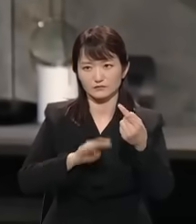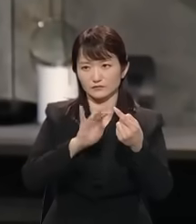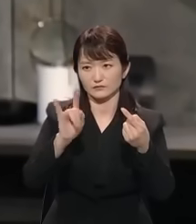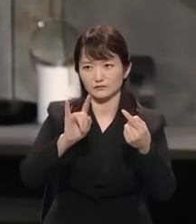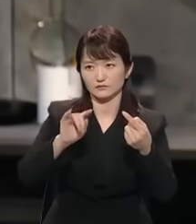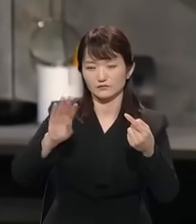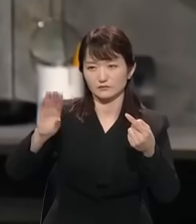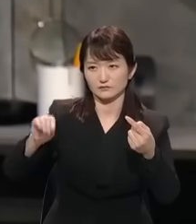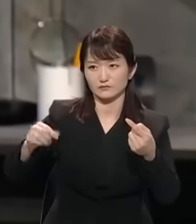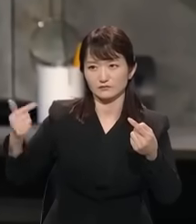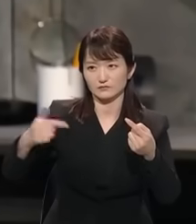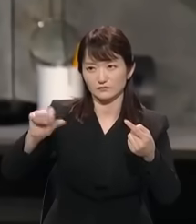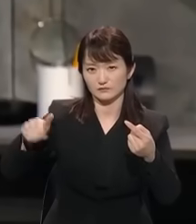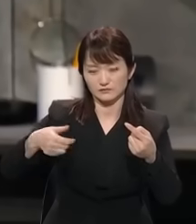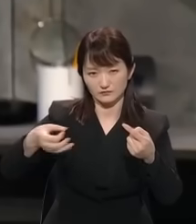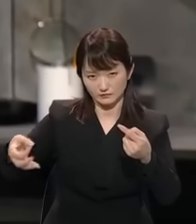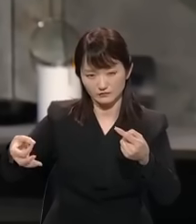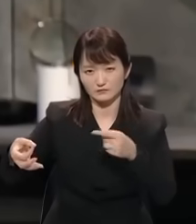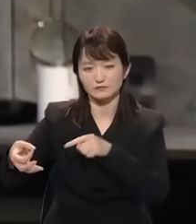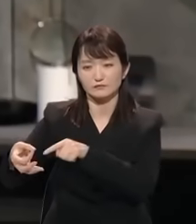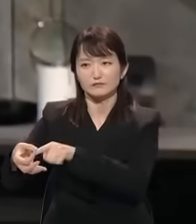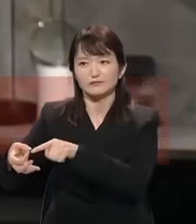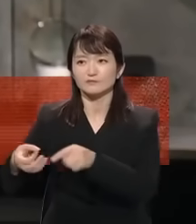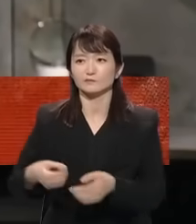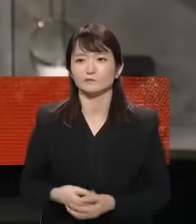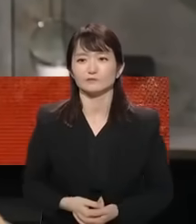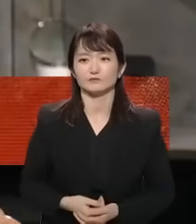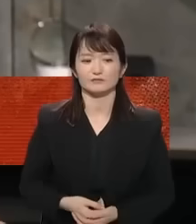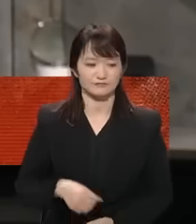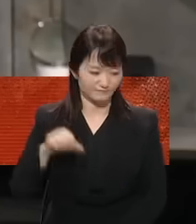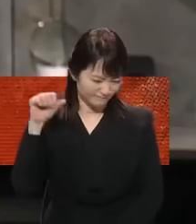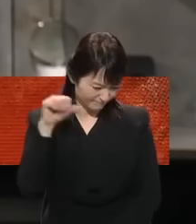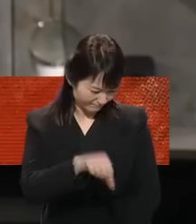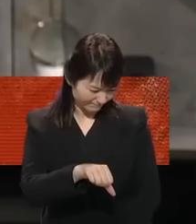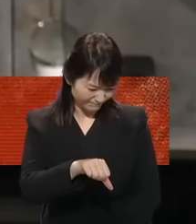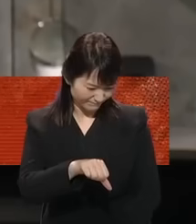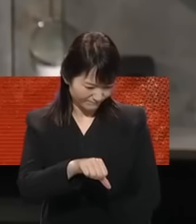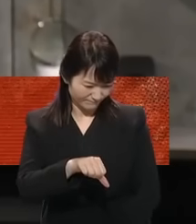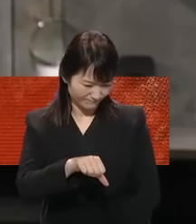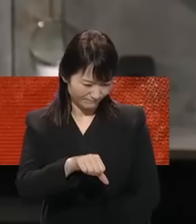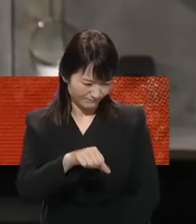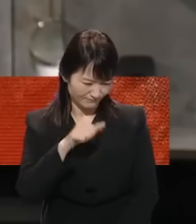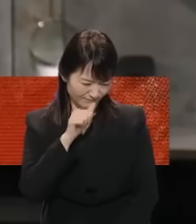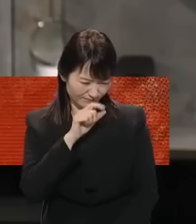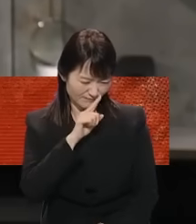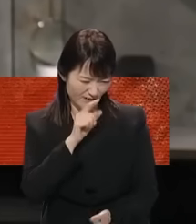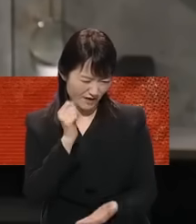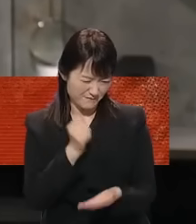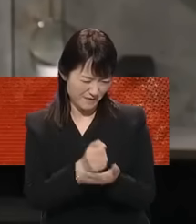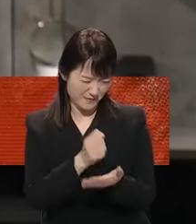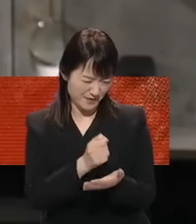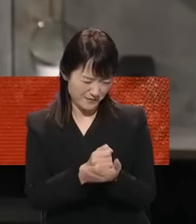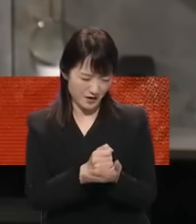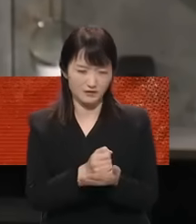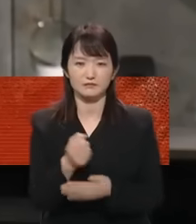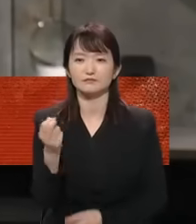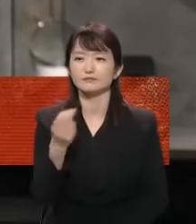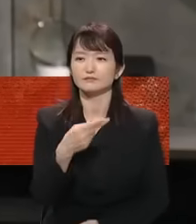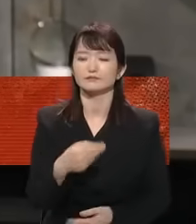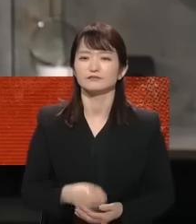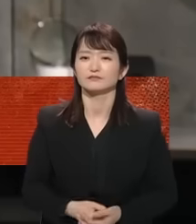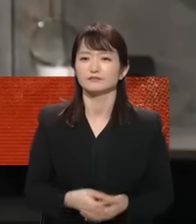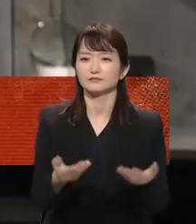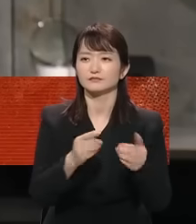냈어요 결국에 안 낼 방법이 없죠 그랬더니 저주를 낼거다 이렇게 또 다을 하고 여기서 상황이 끝난게 아니라이 지금